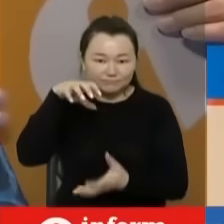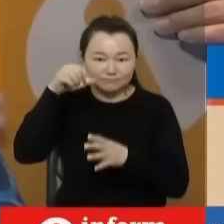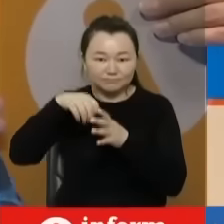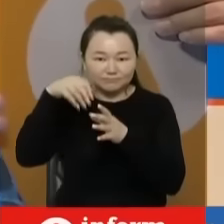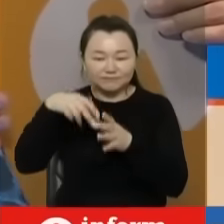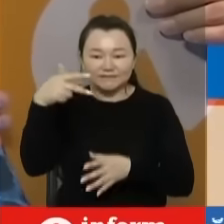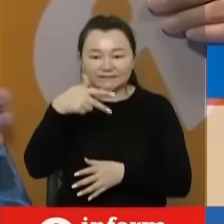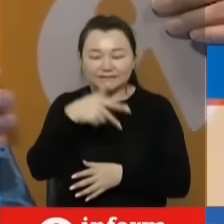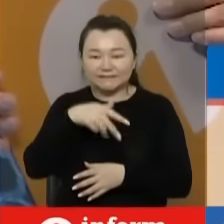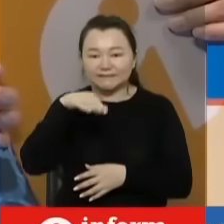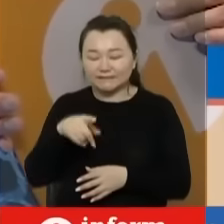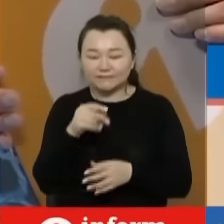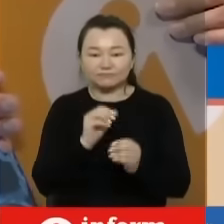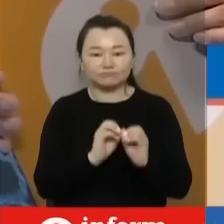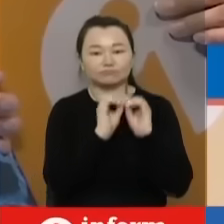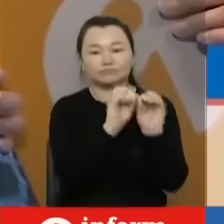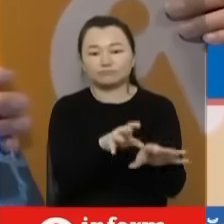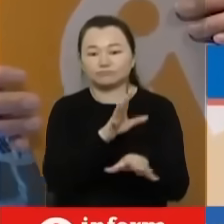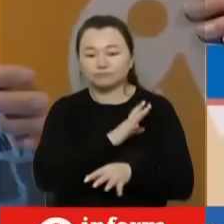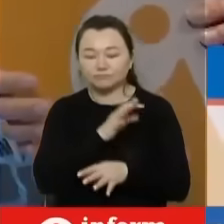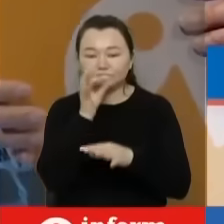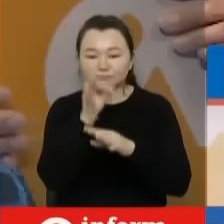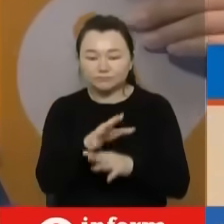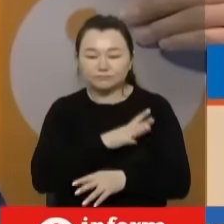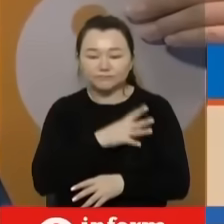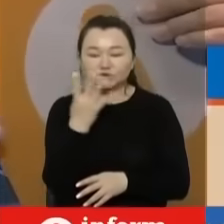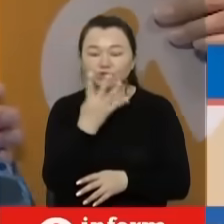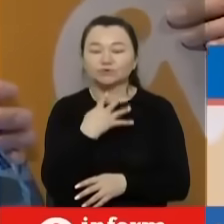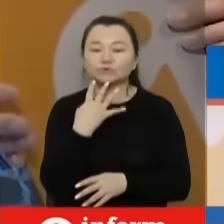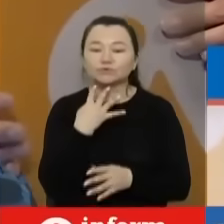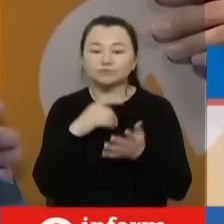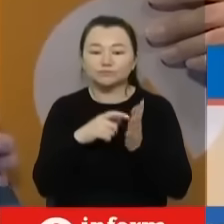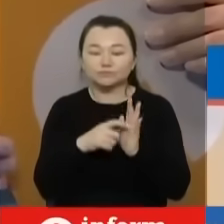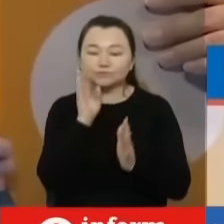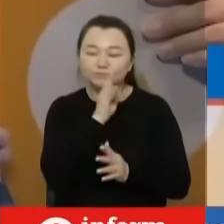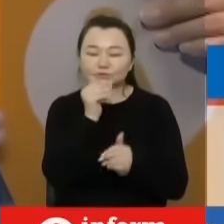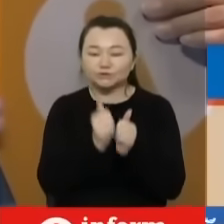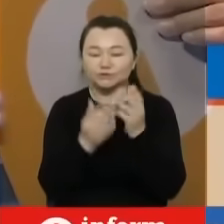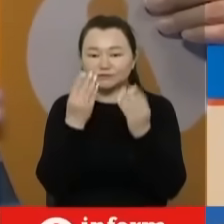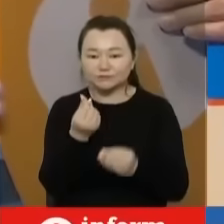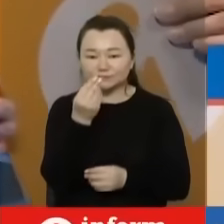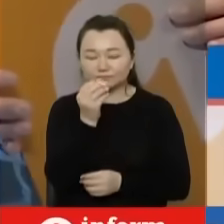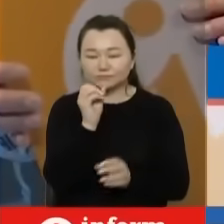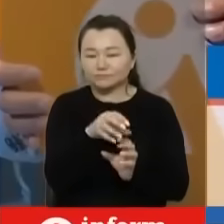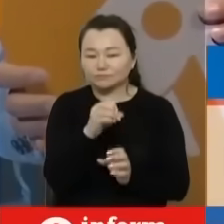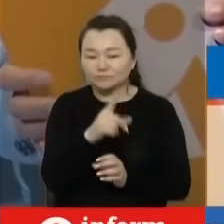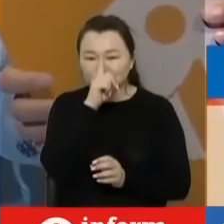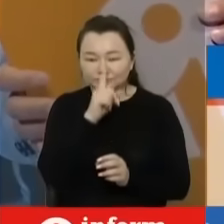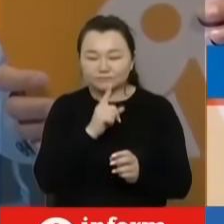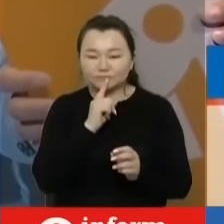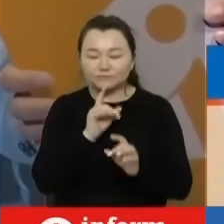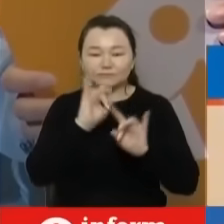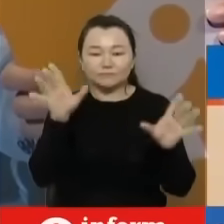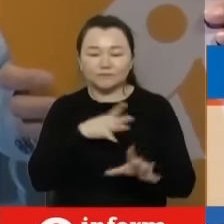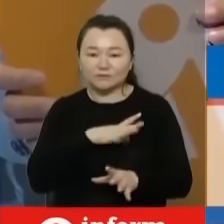3000 теңгені апарып табыстанған айтады. 4-ші сыныптың оқушысы анасы күн сайын берген қаражатты бір ай бойы жұмсамай